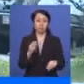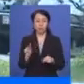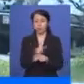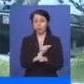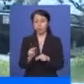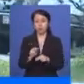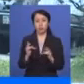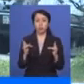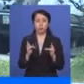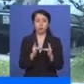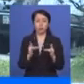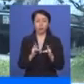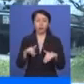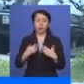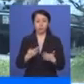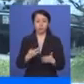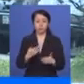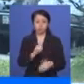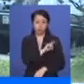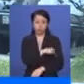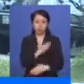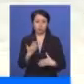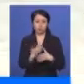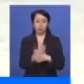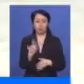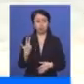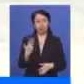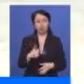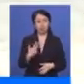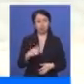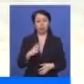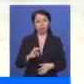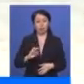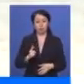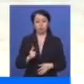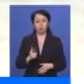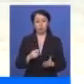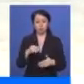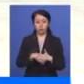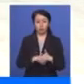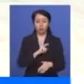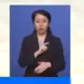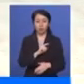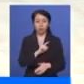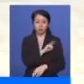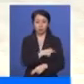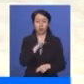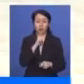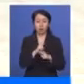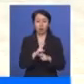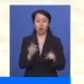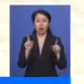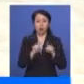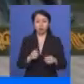в стационарах, включая оказание медицинской помощи на сумму 339 миллионов тенге. На надбавки медработникам за особые условия